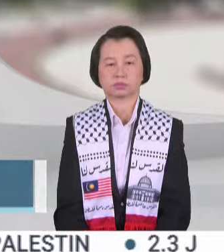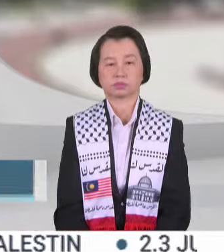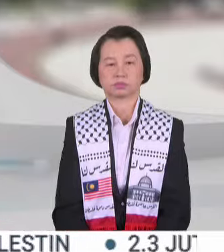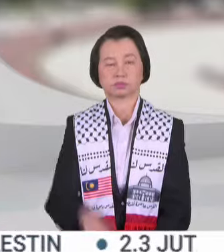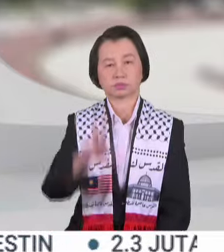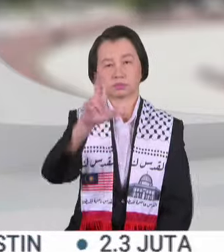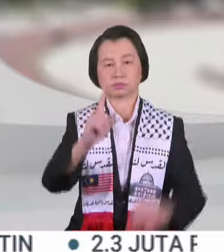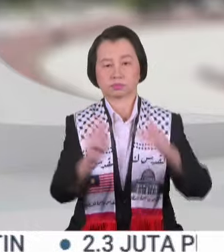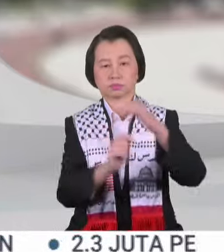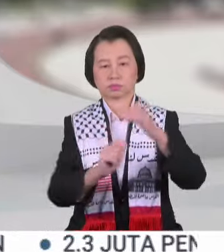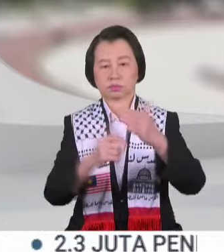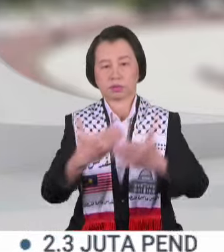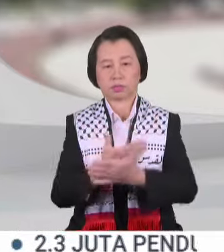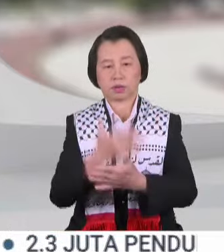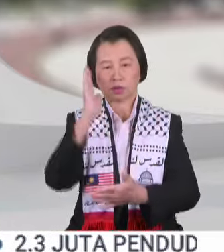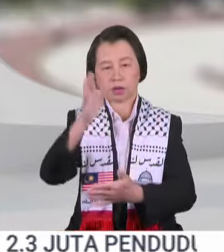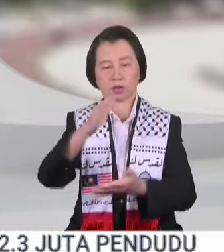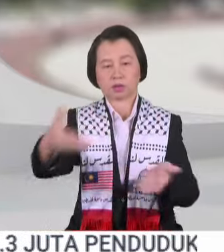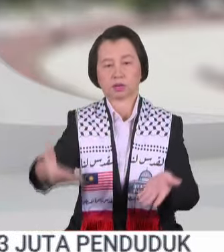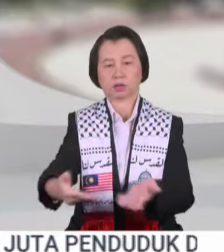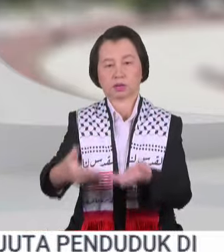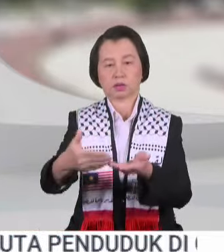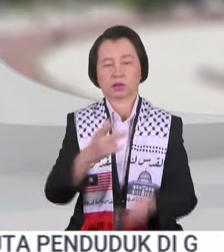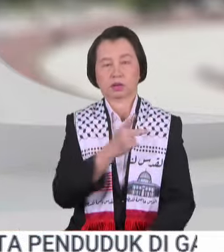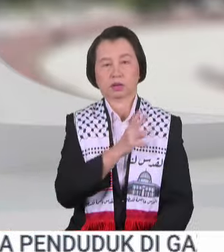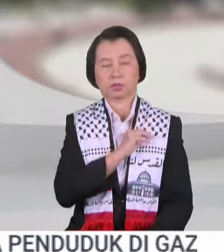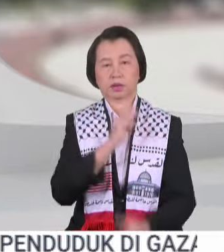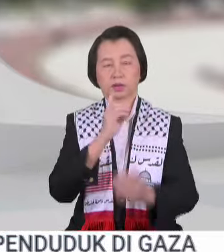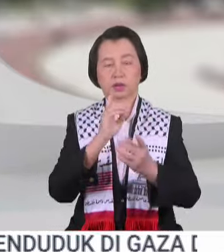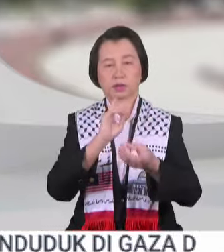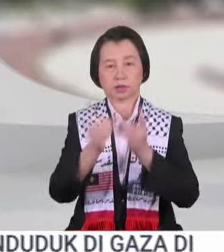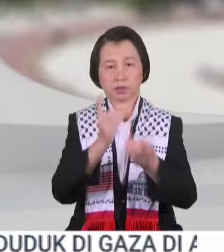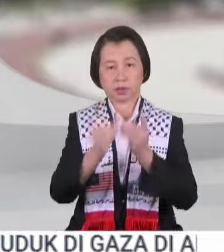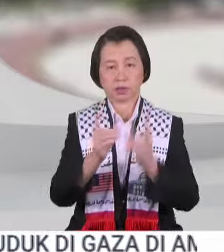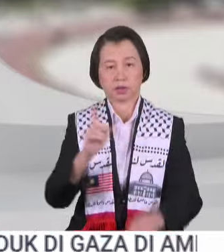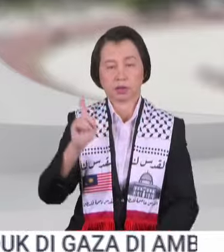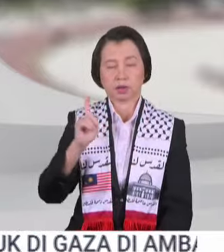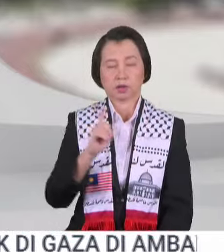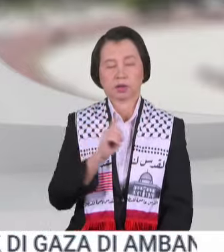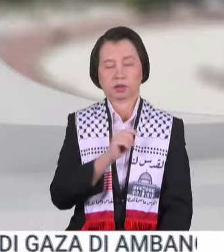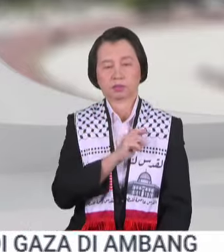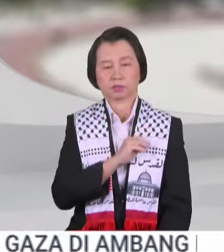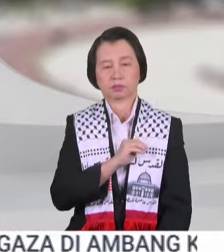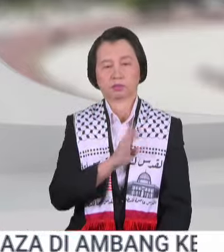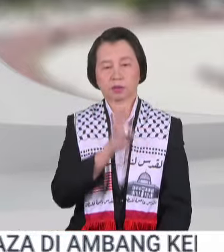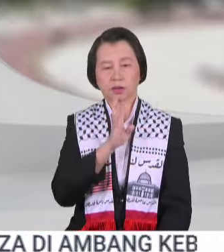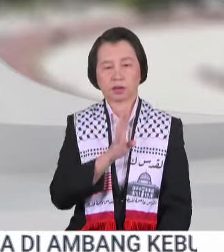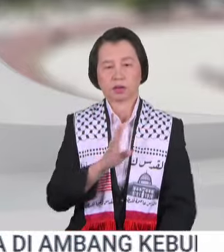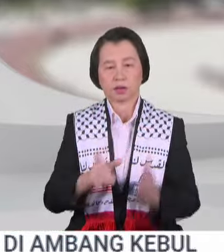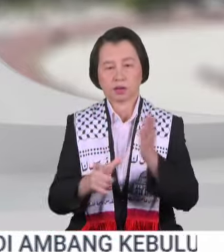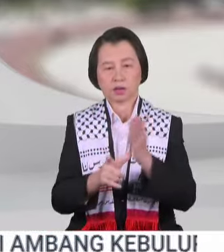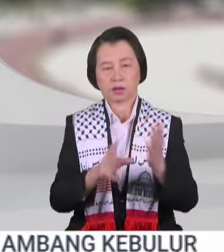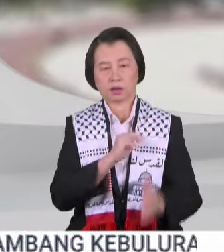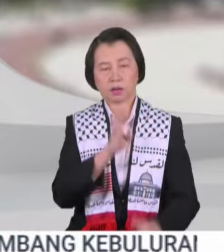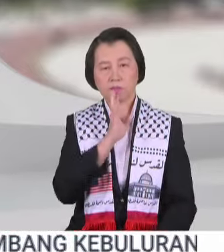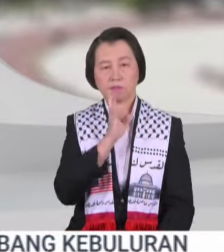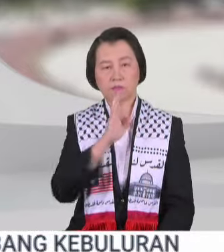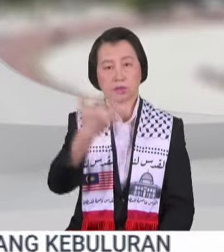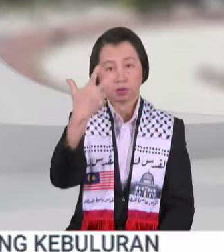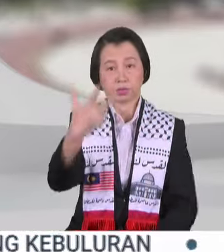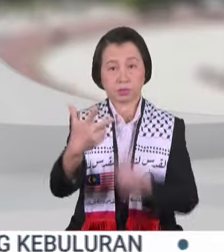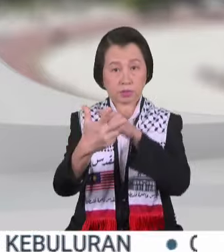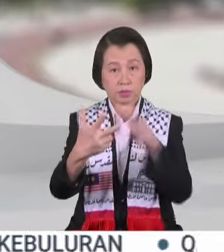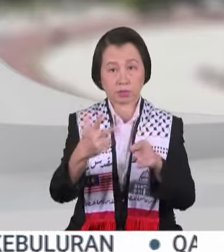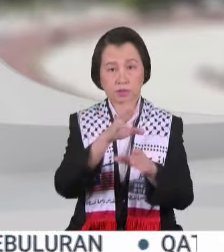Tiga teras hala tuju baru akan diperkenal oleh Kementerian Digital. Timbalan Menteri Digital, Dato' Wilson Anak Kumbong berkata, tiga teras hala tuju